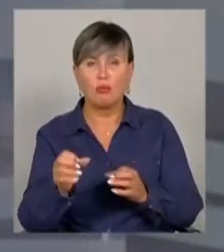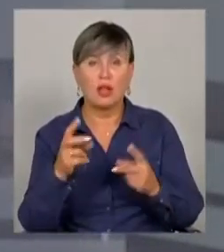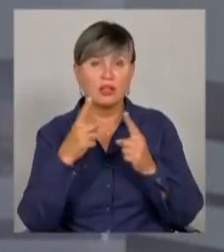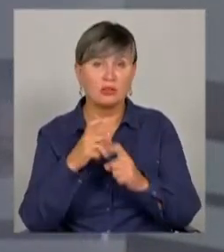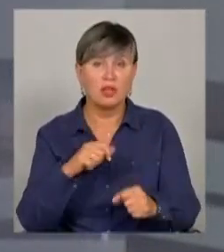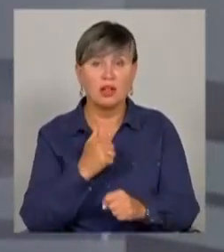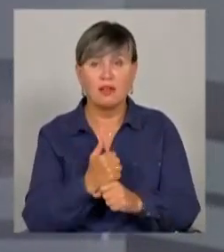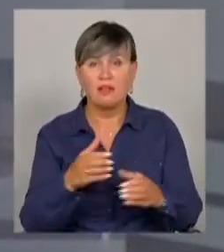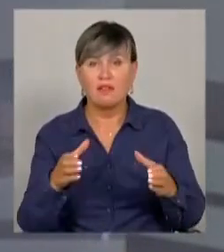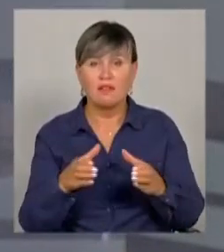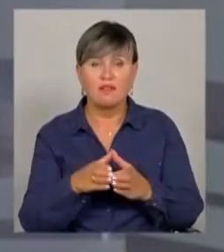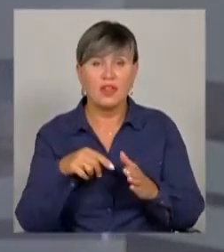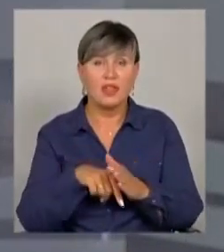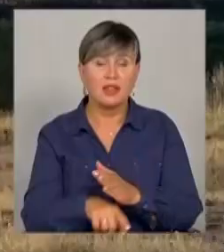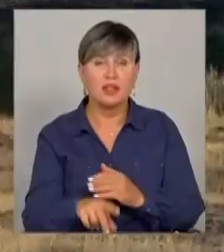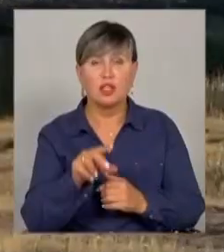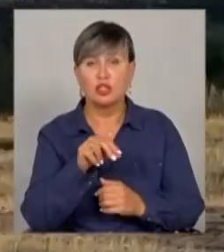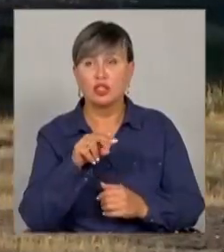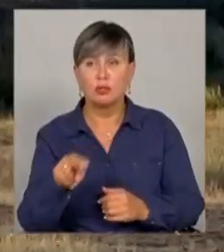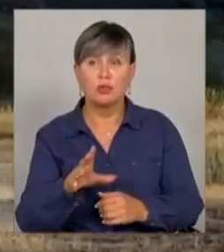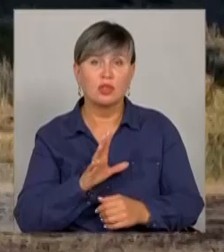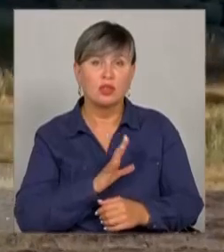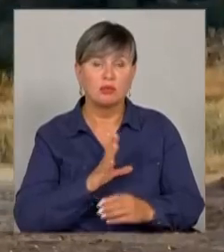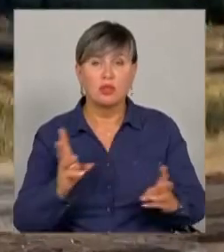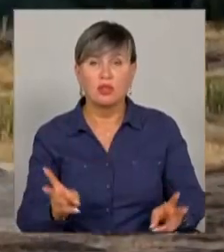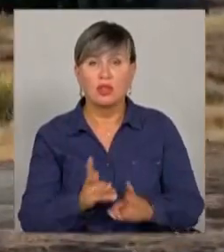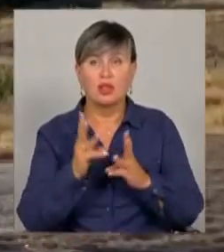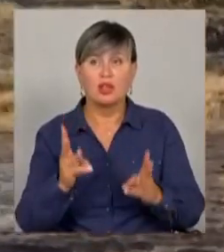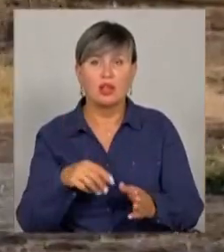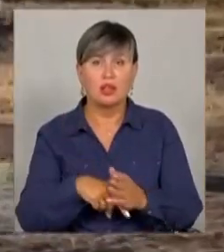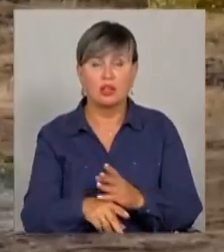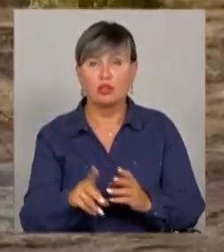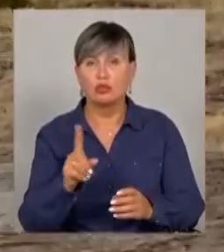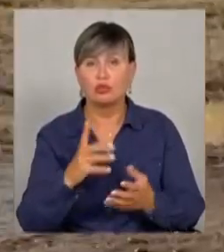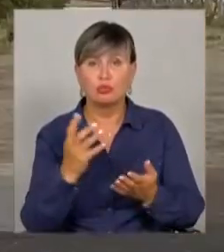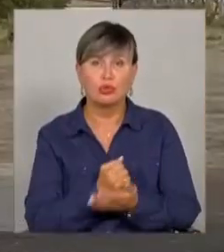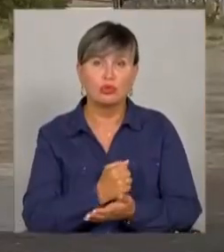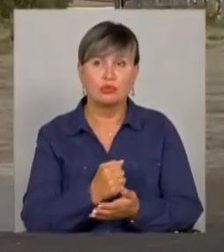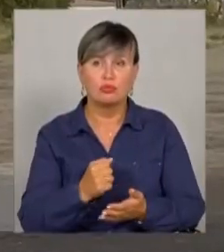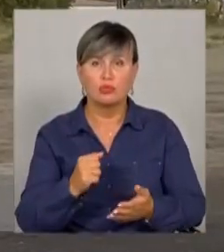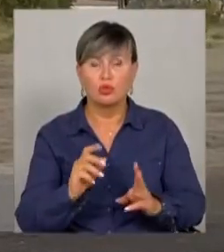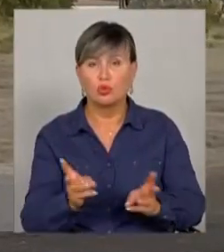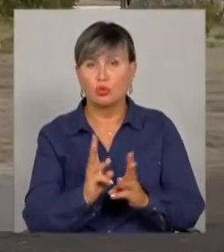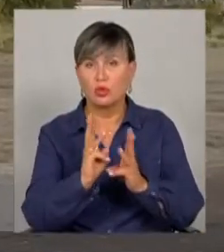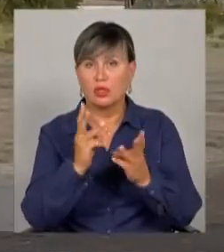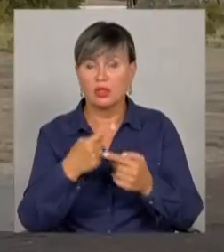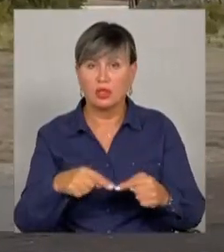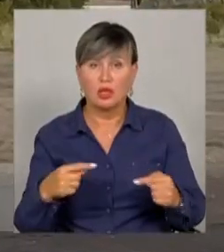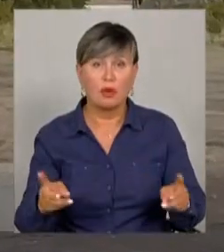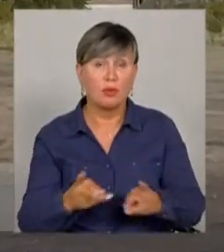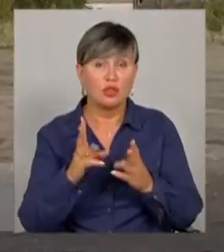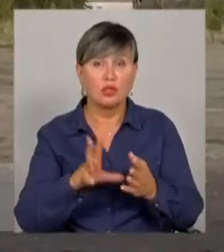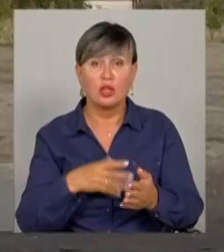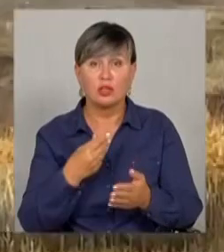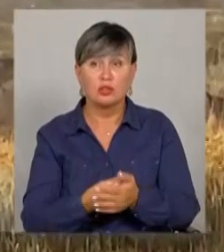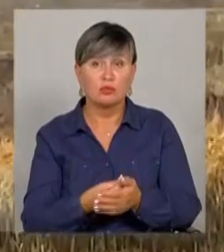глава ведомства Сырым Шарипханов, ЧП вызвано горением конвейерной ленты, что привело к зажиганию угольных пластов. Пожар до сих пор